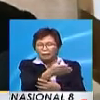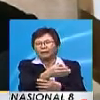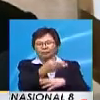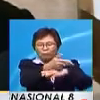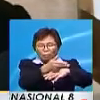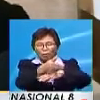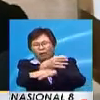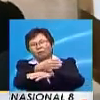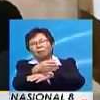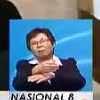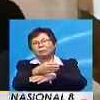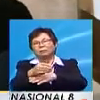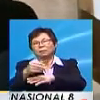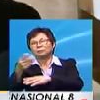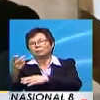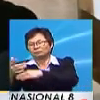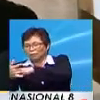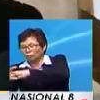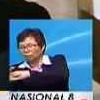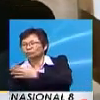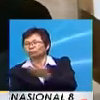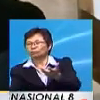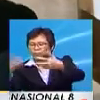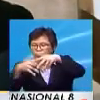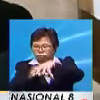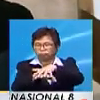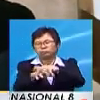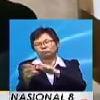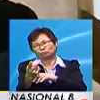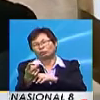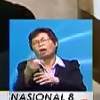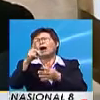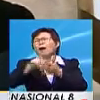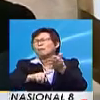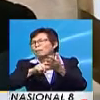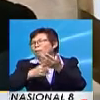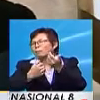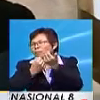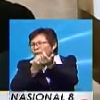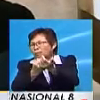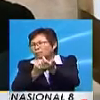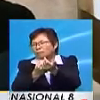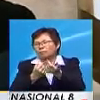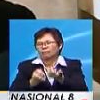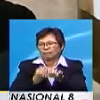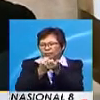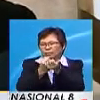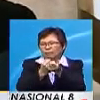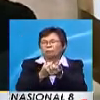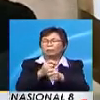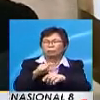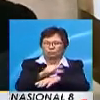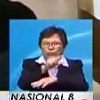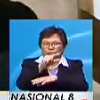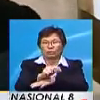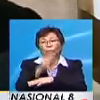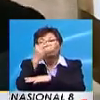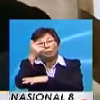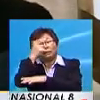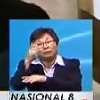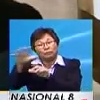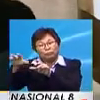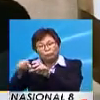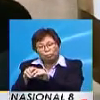juga apakah bentuk pembiayaan yang akan dipergunakan ker I